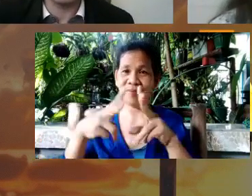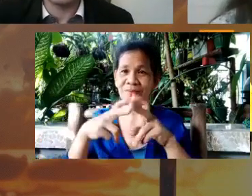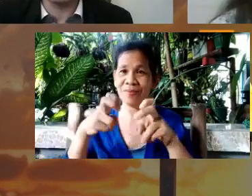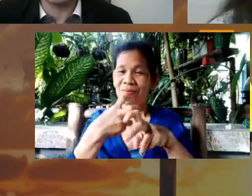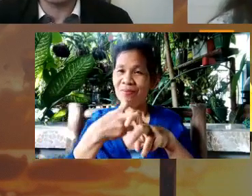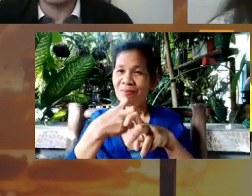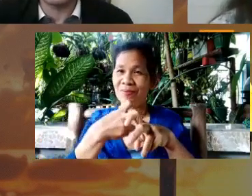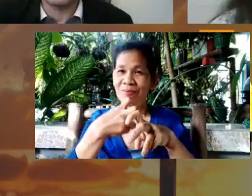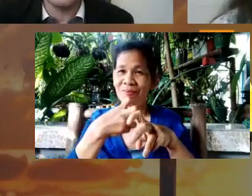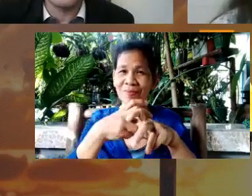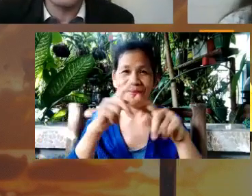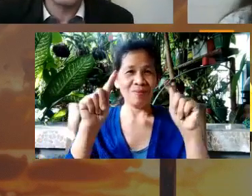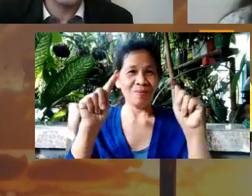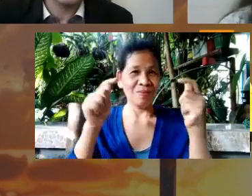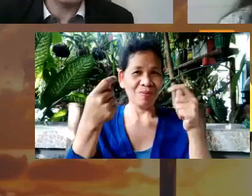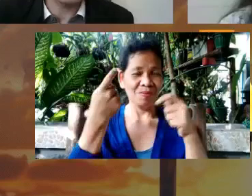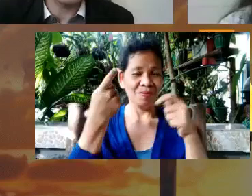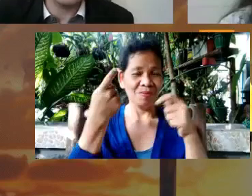ating